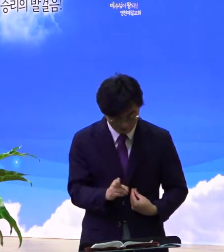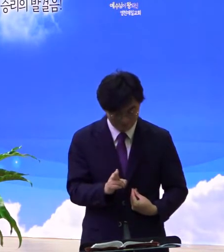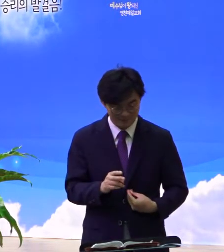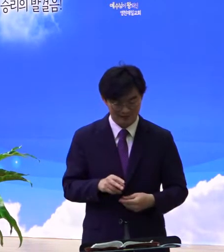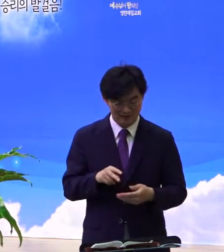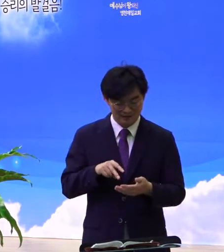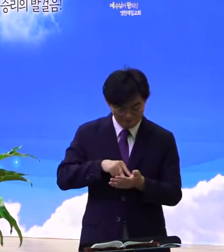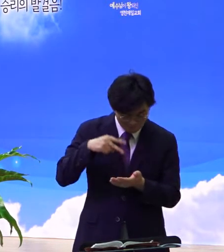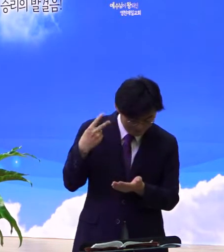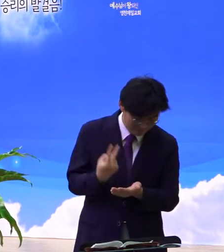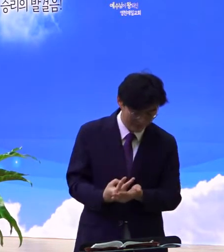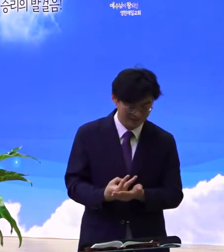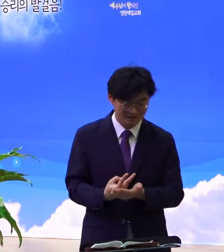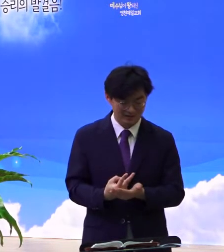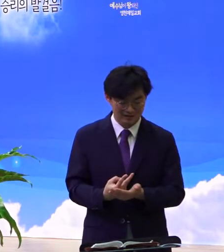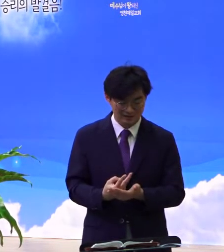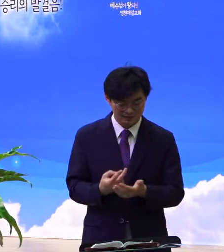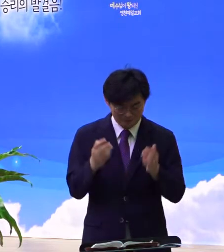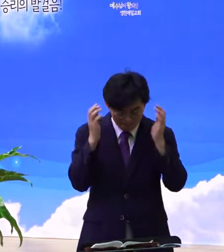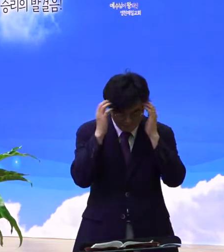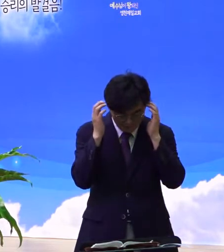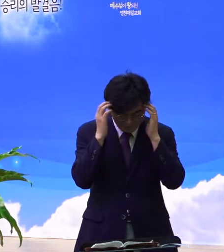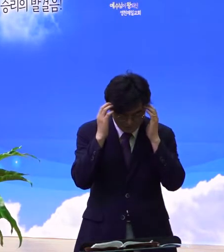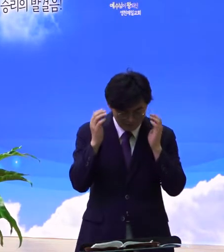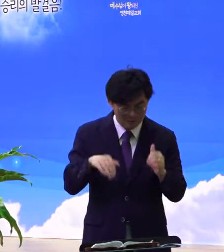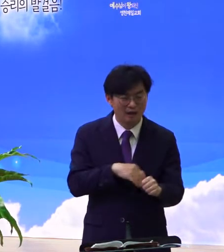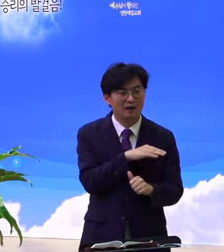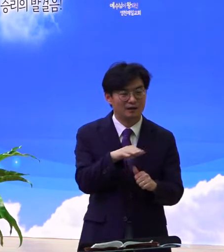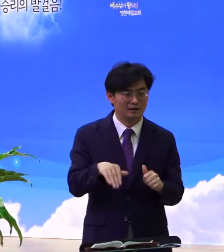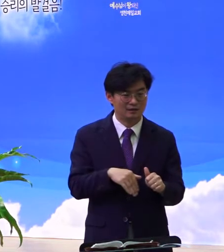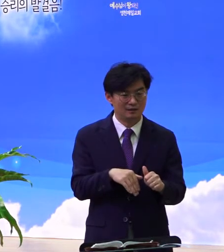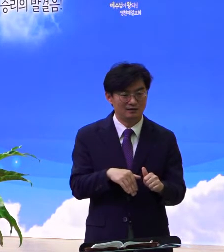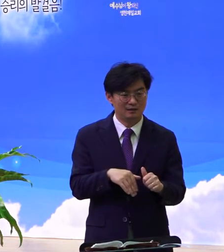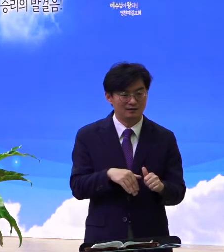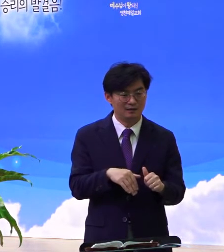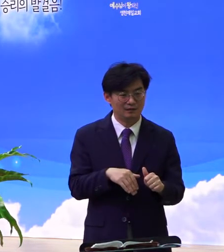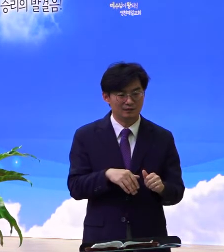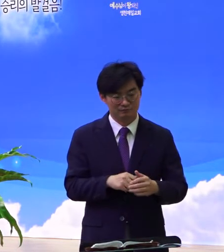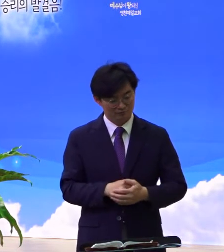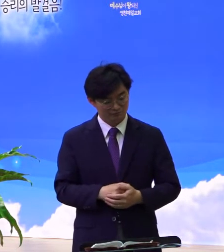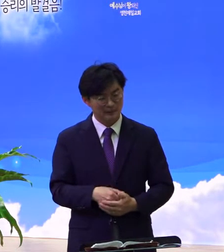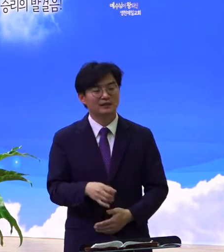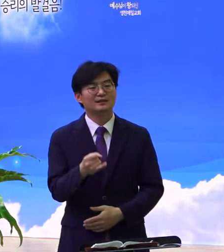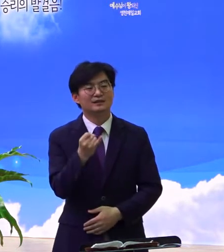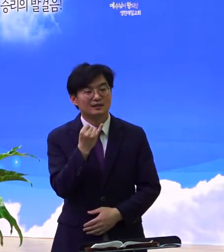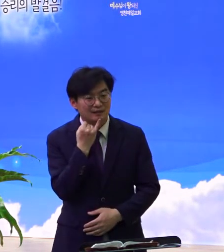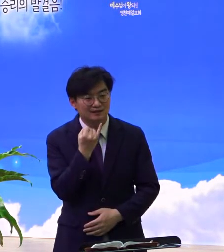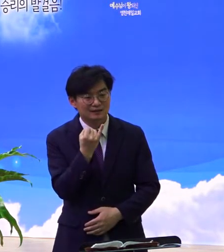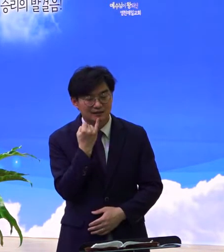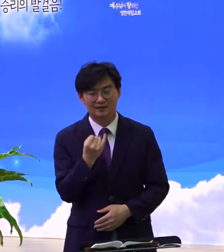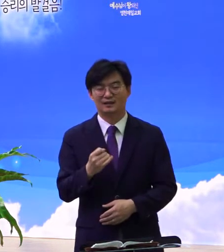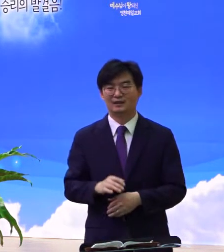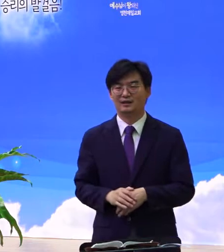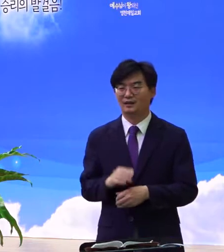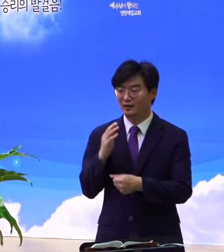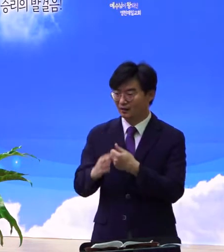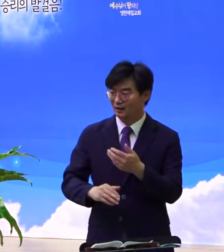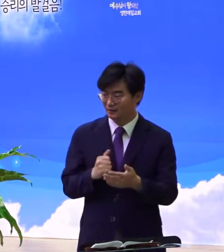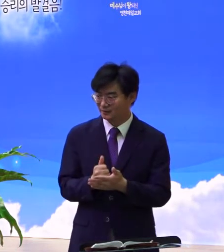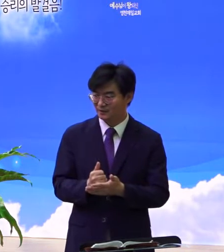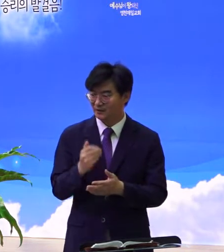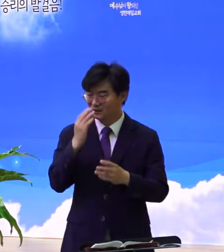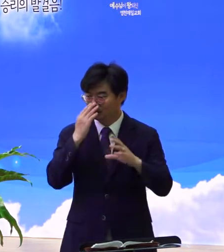주저앉고 절망한 그런 상황이라고 느껴질지라도 괜찮습니다. 하나님께서는 그런 이스라엘